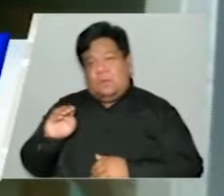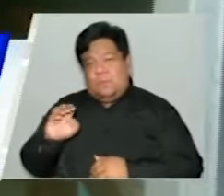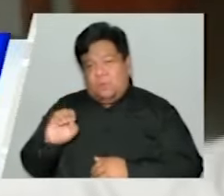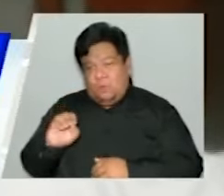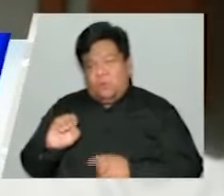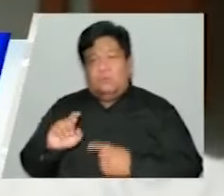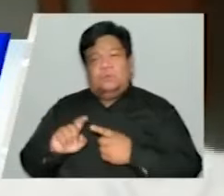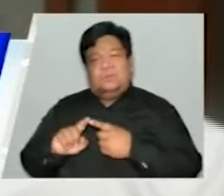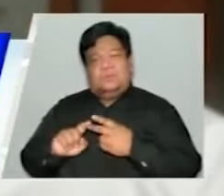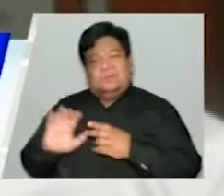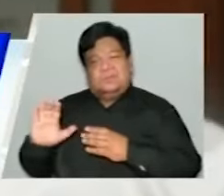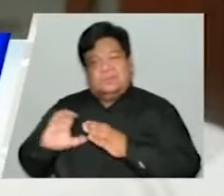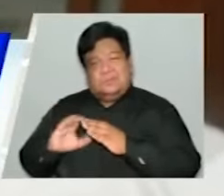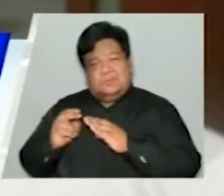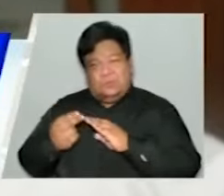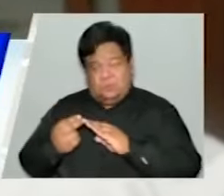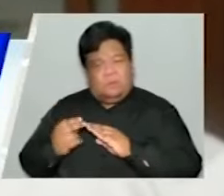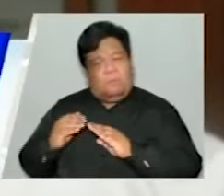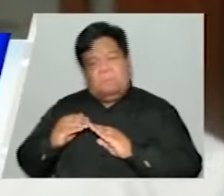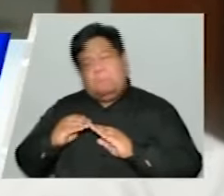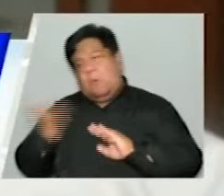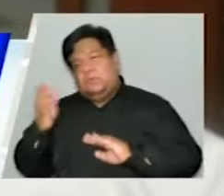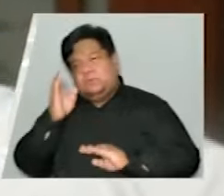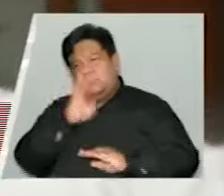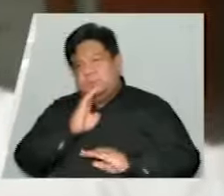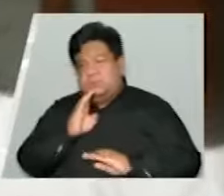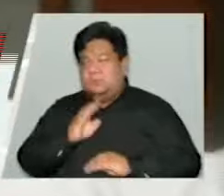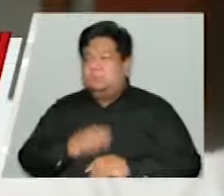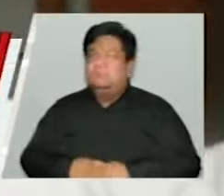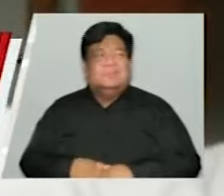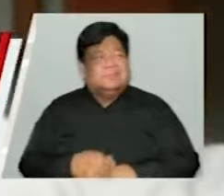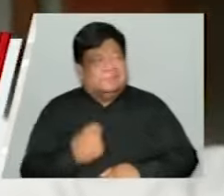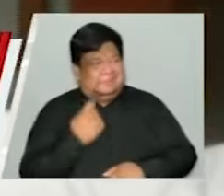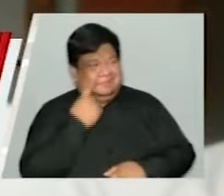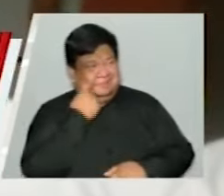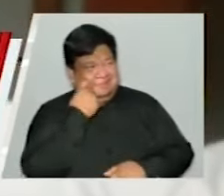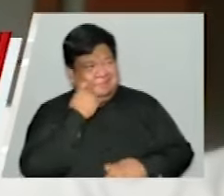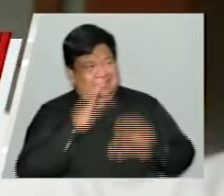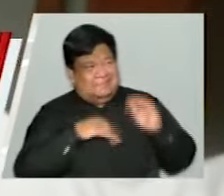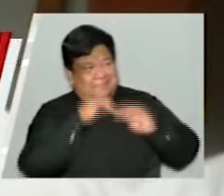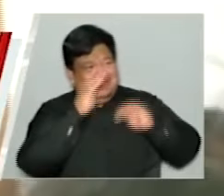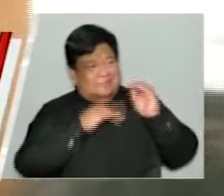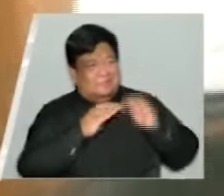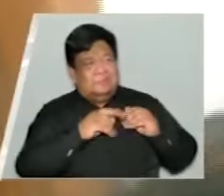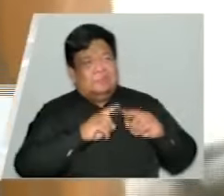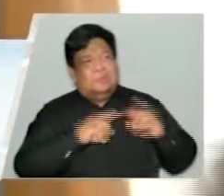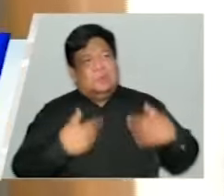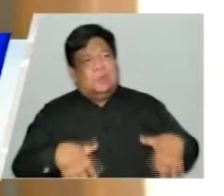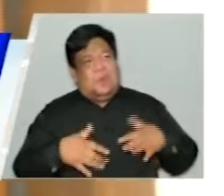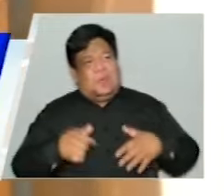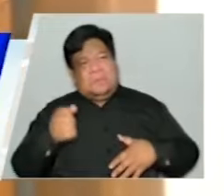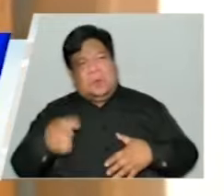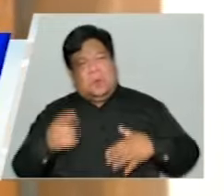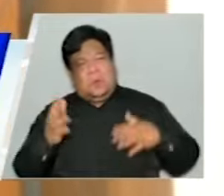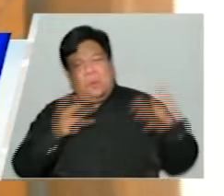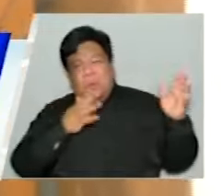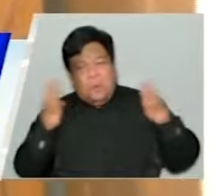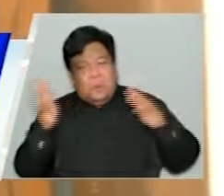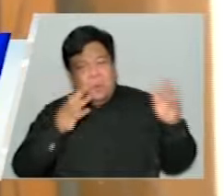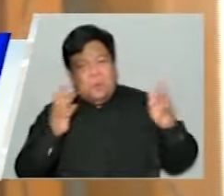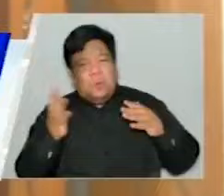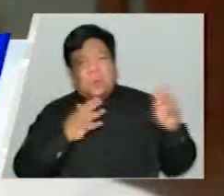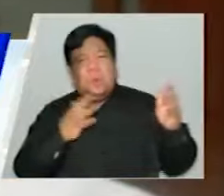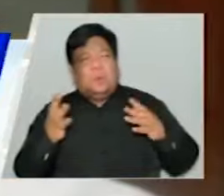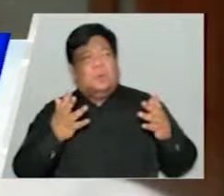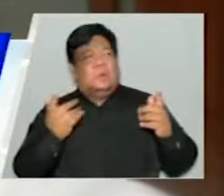Ana. Bagong-bago pa lang itong building natin, hindi natin akalain na sa sobrang lakas ng bagyo. Kung sa mga ibang siguro, mga